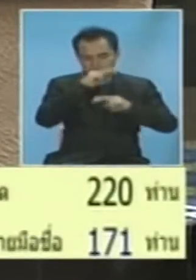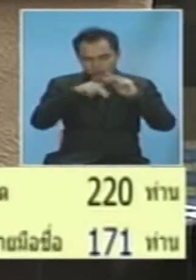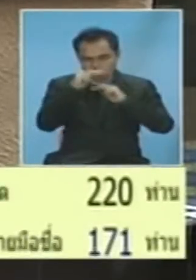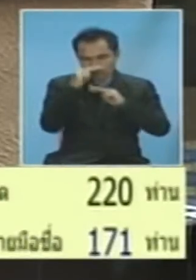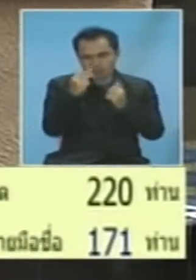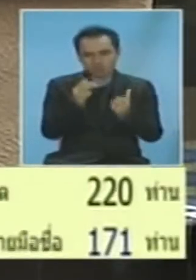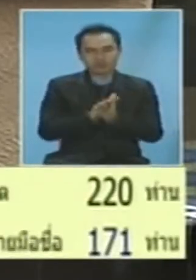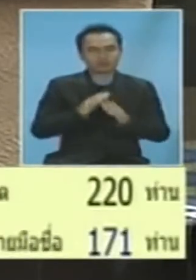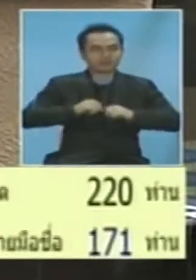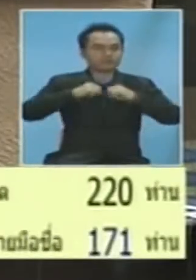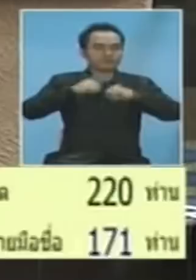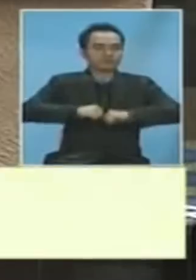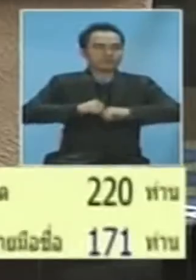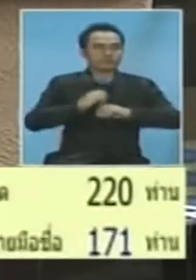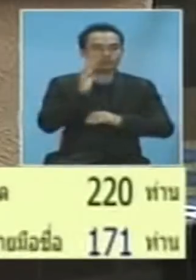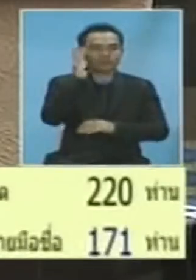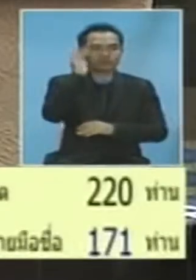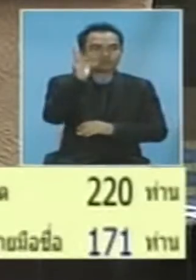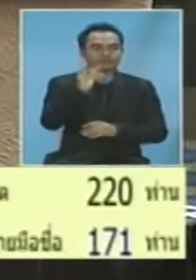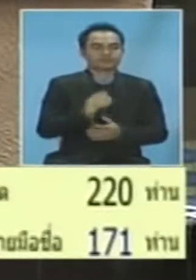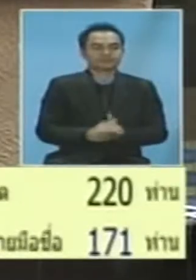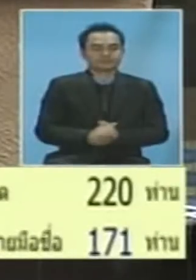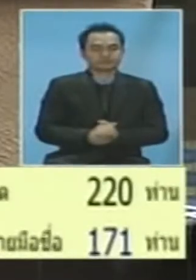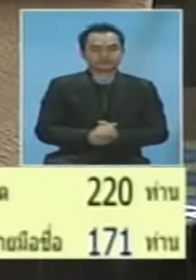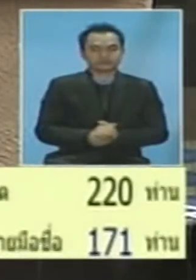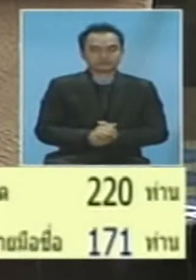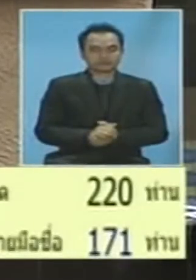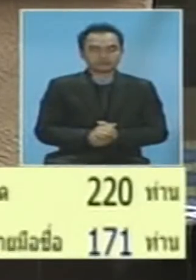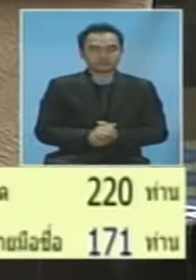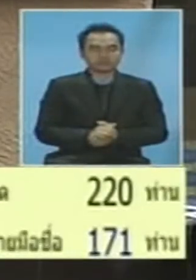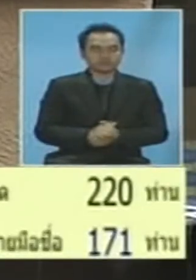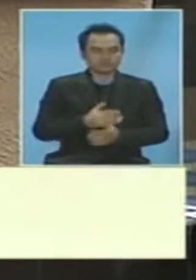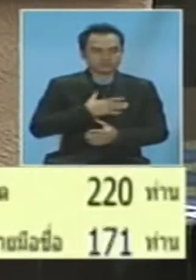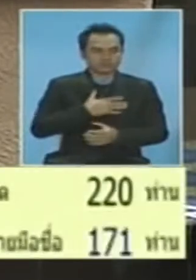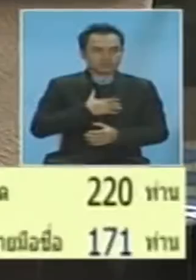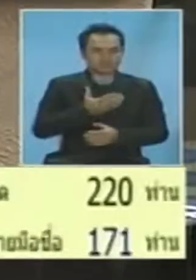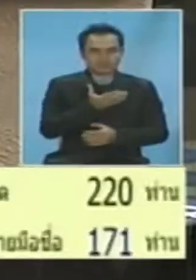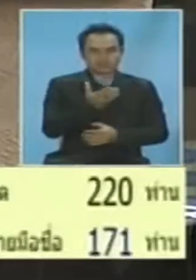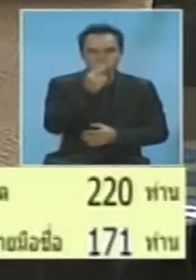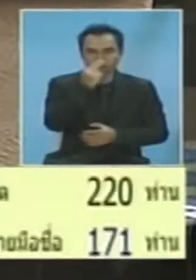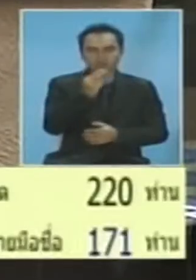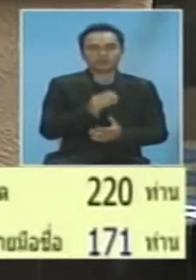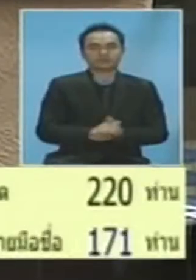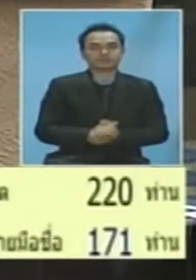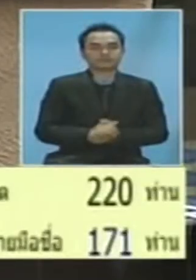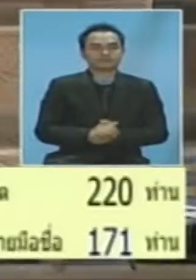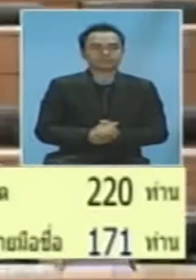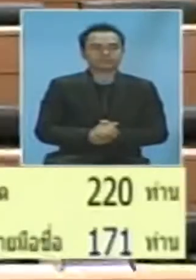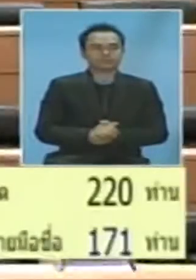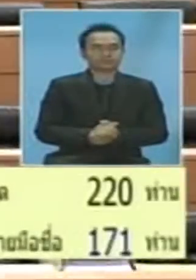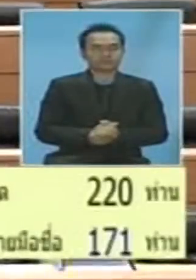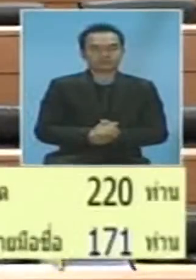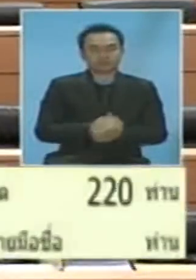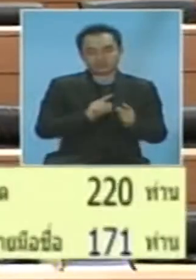ที่จะลงมติในวันพรุ่งนี้กระผมขอยืนยันเป็นอัน